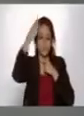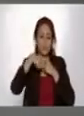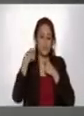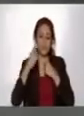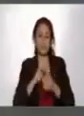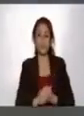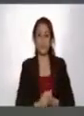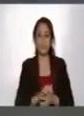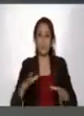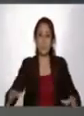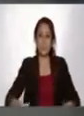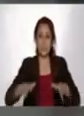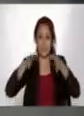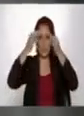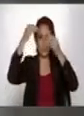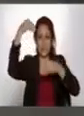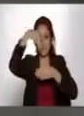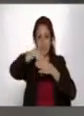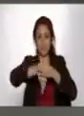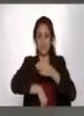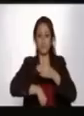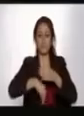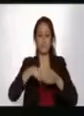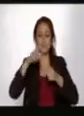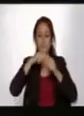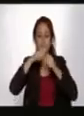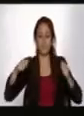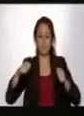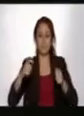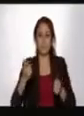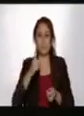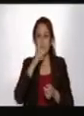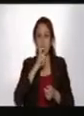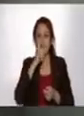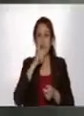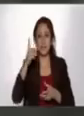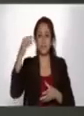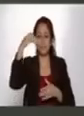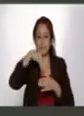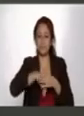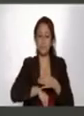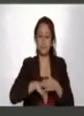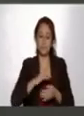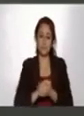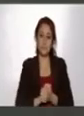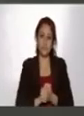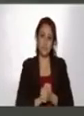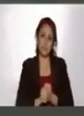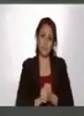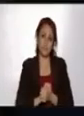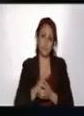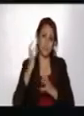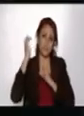وده الشكاره اللي اتحطت فيها حبيبه. ده شكاره بتاع تماوي بتاع الفلاحين. اتحطت في شكارتين 2 زيادات